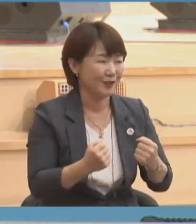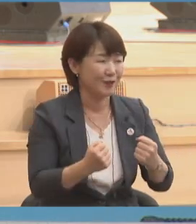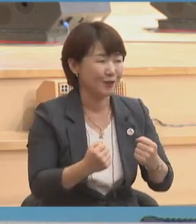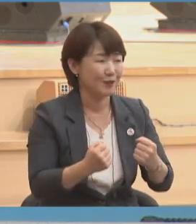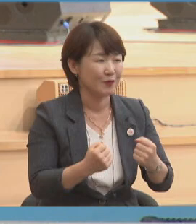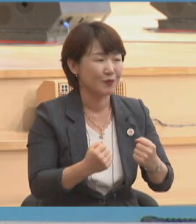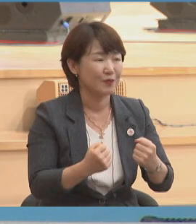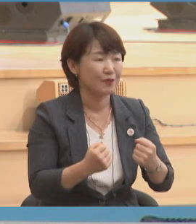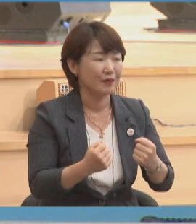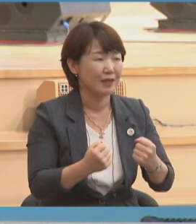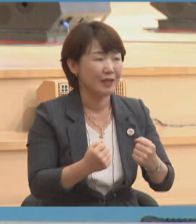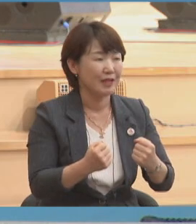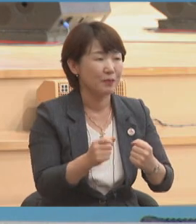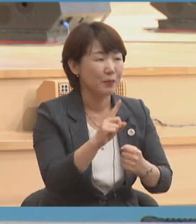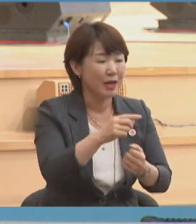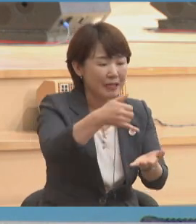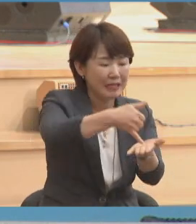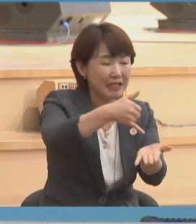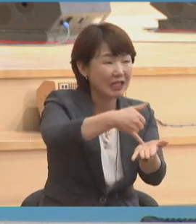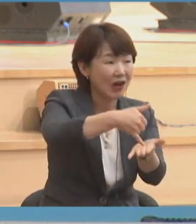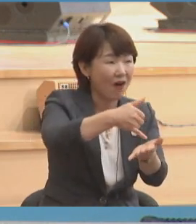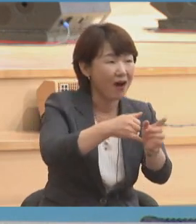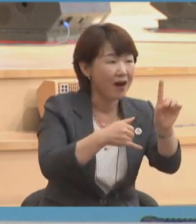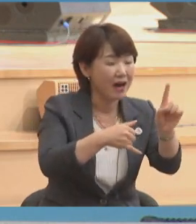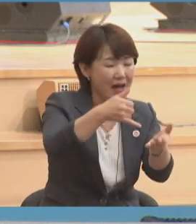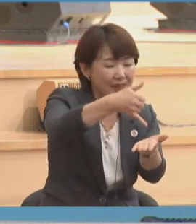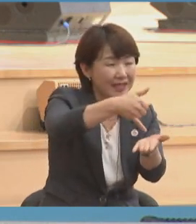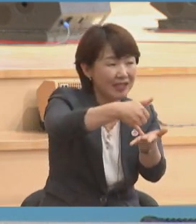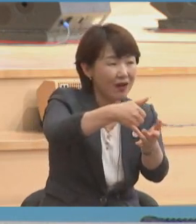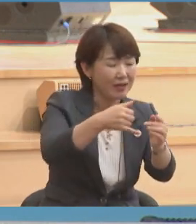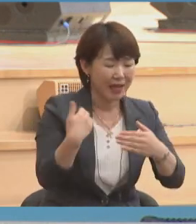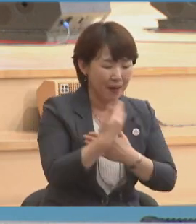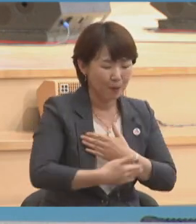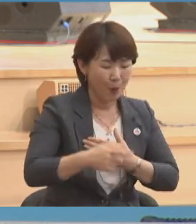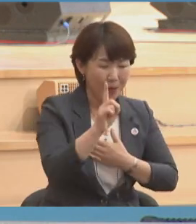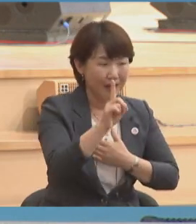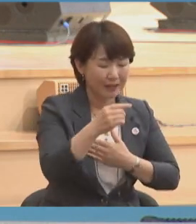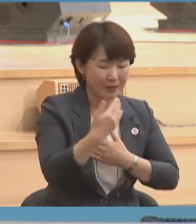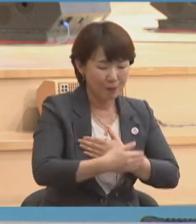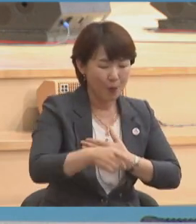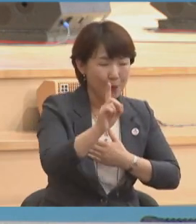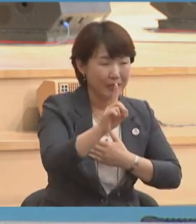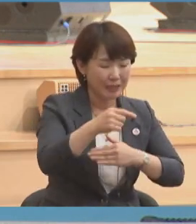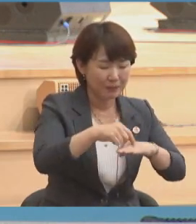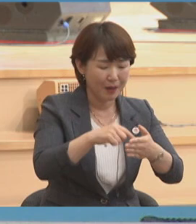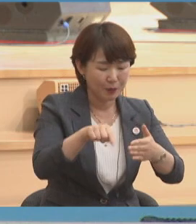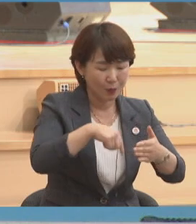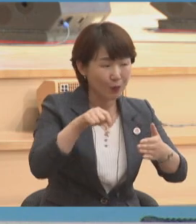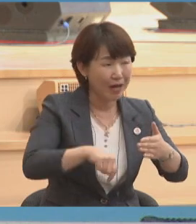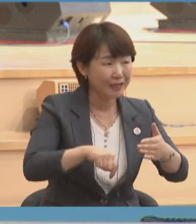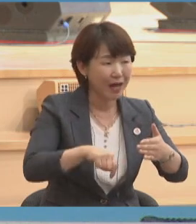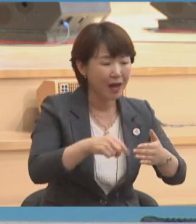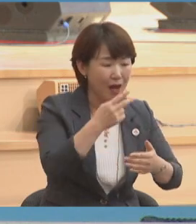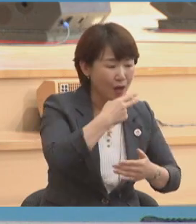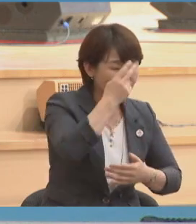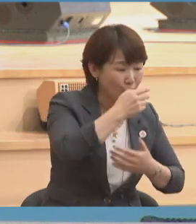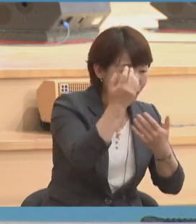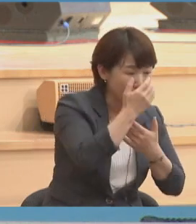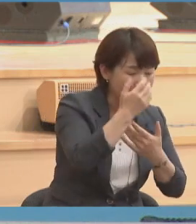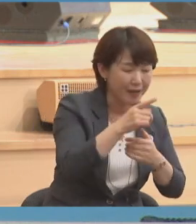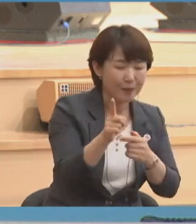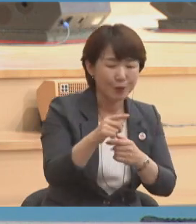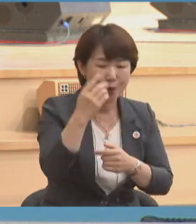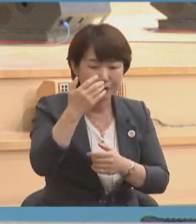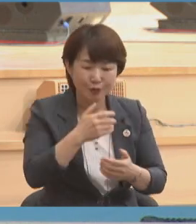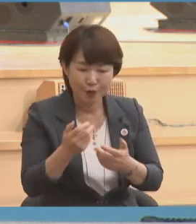쉽게 말하면 한 인격 속에 내 한 몸뚱아리 안에 내 마음 속에 술 취함과